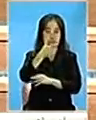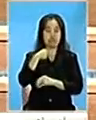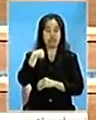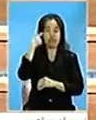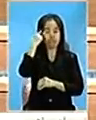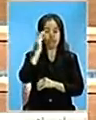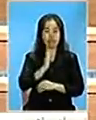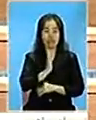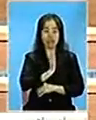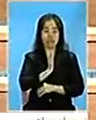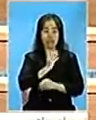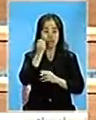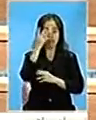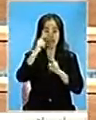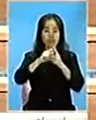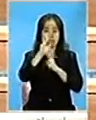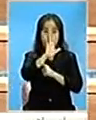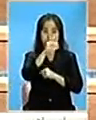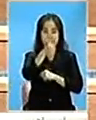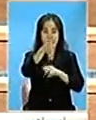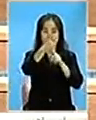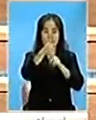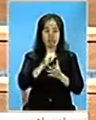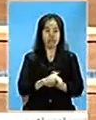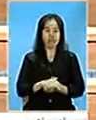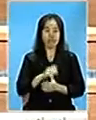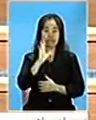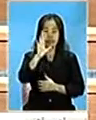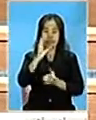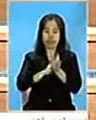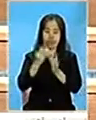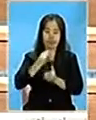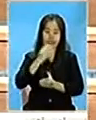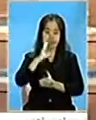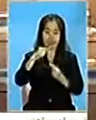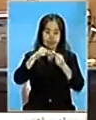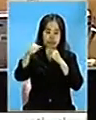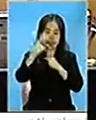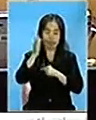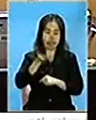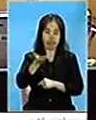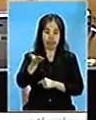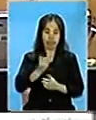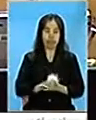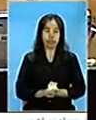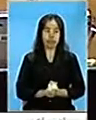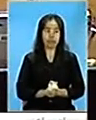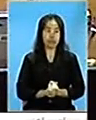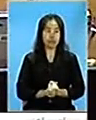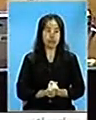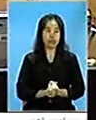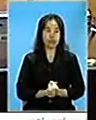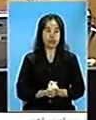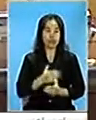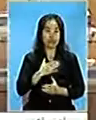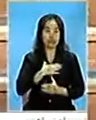คือท่านนี้ครับอันนี้ไม่ได้ยกยอปอปั้น พัฒนาการเมืองก็แล้วกันครับ และอยากจะเห็นการ